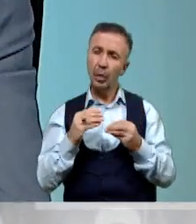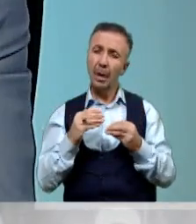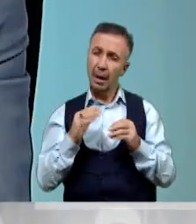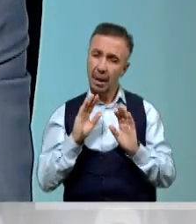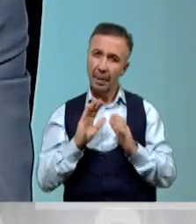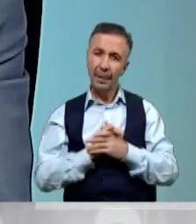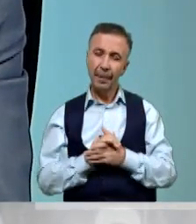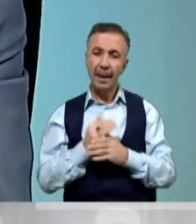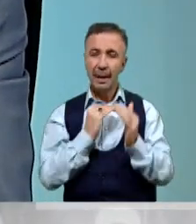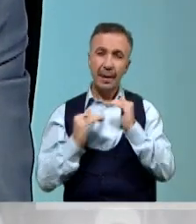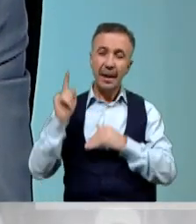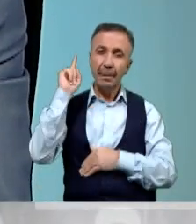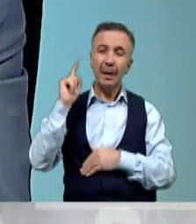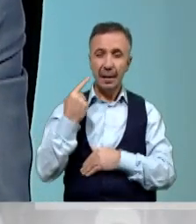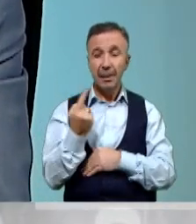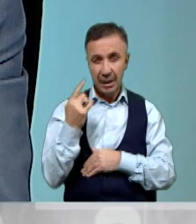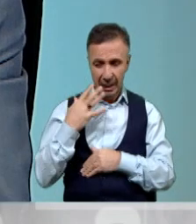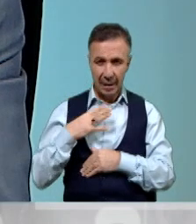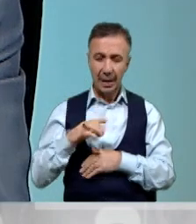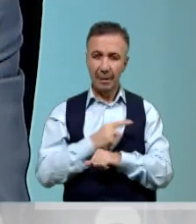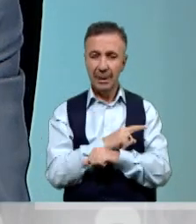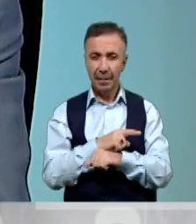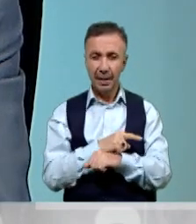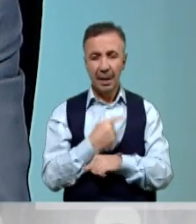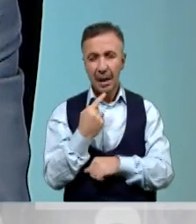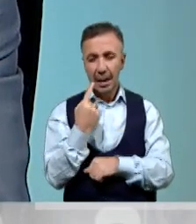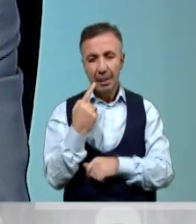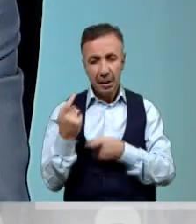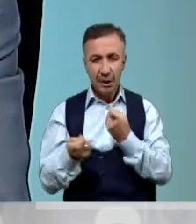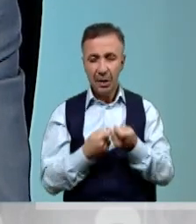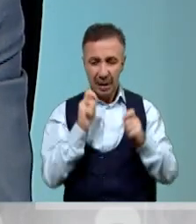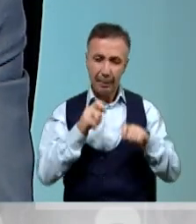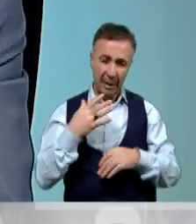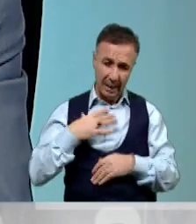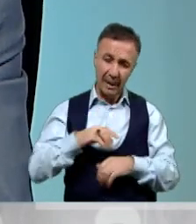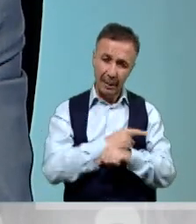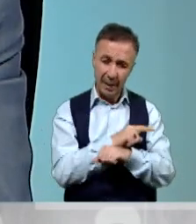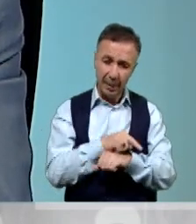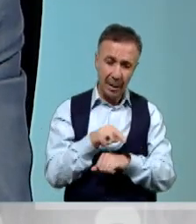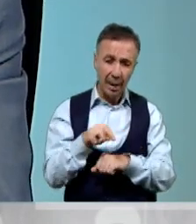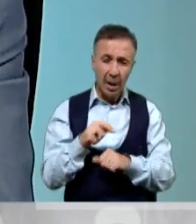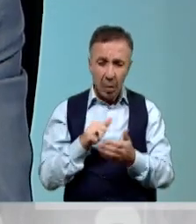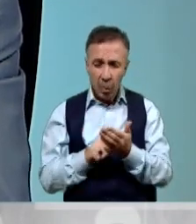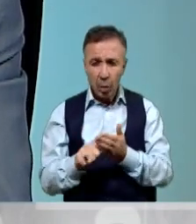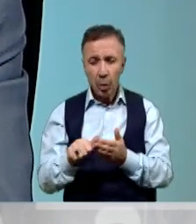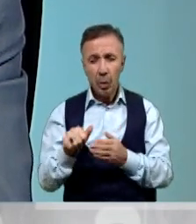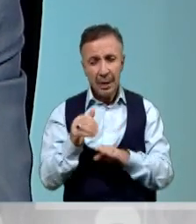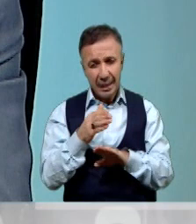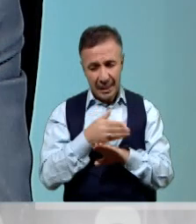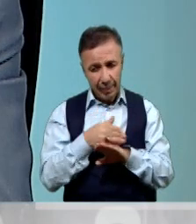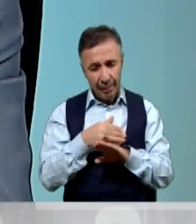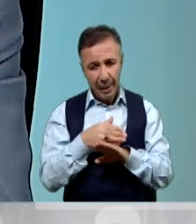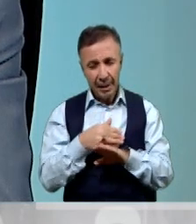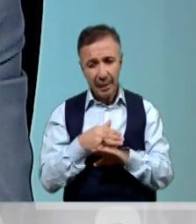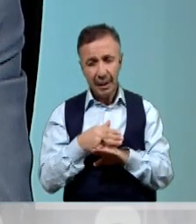Hak'tan bir şey isterken veya bir işe teşebbüs ederken o işin bütün sebeplerine tevessül ettikten sonra